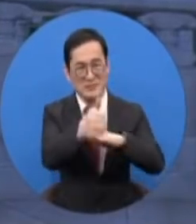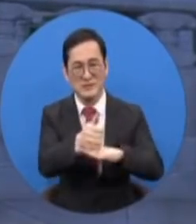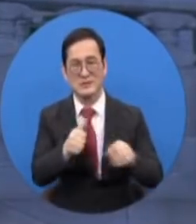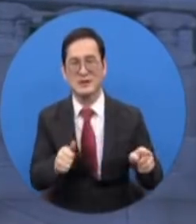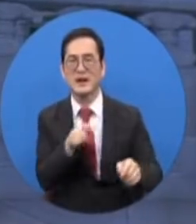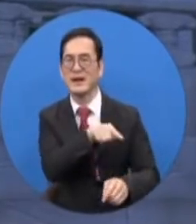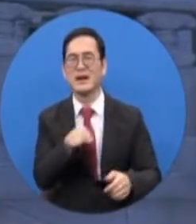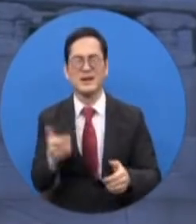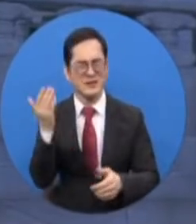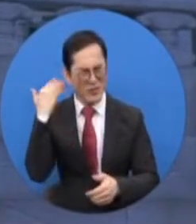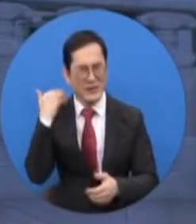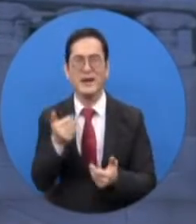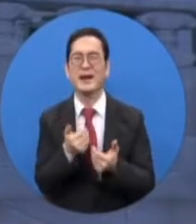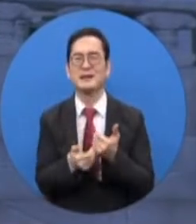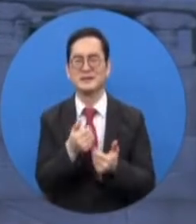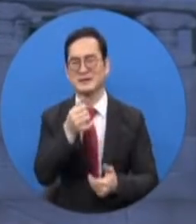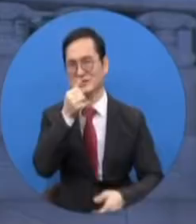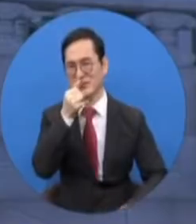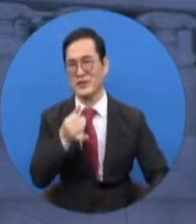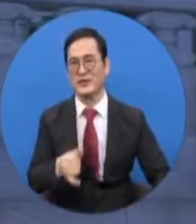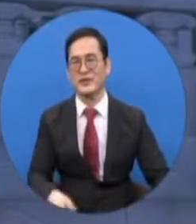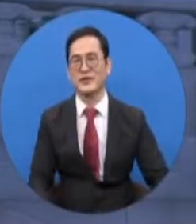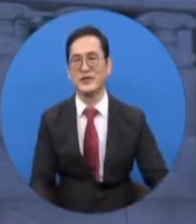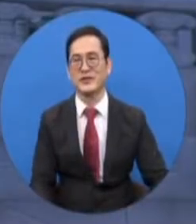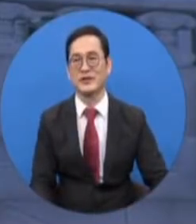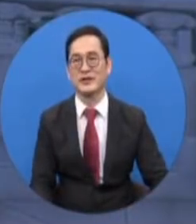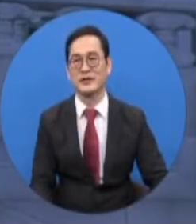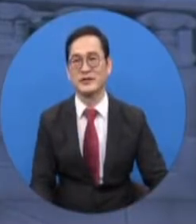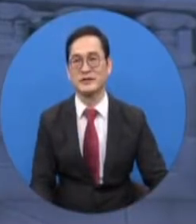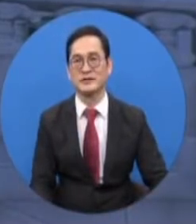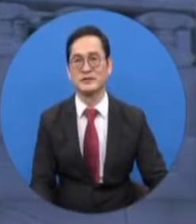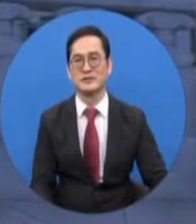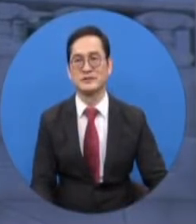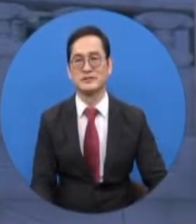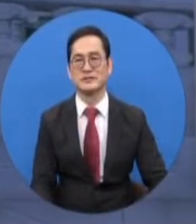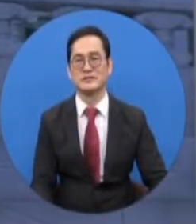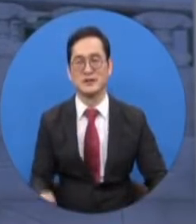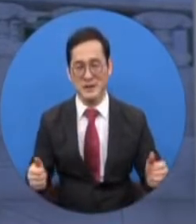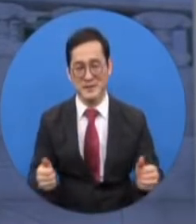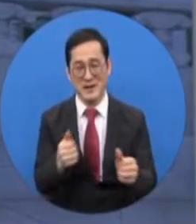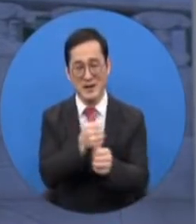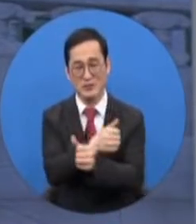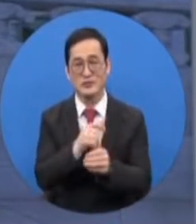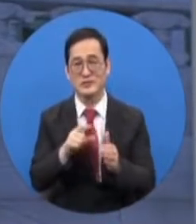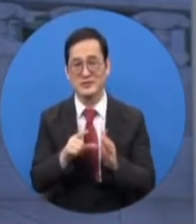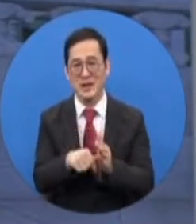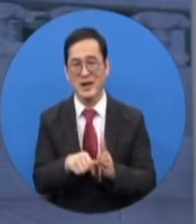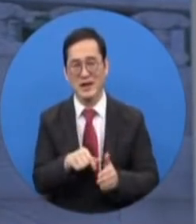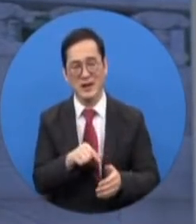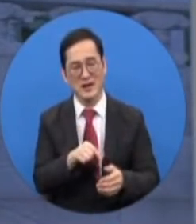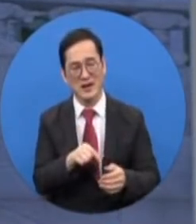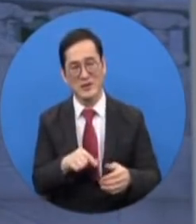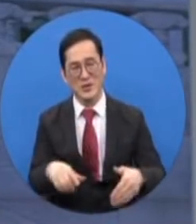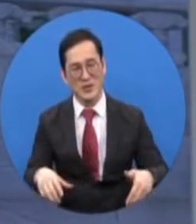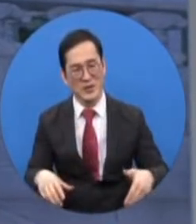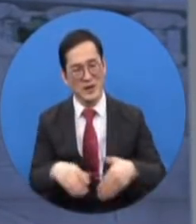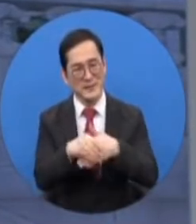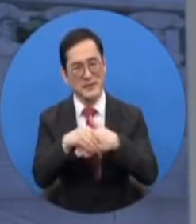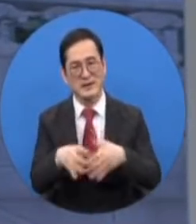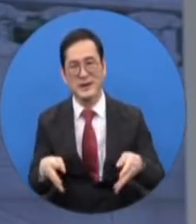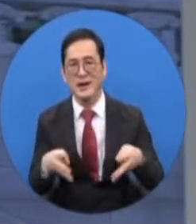같은 진영 안에서 정권이 재창출할 때도 신구 권력의 갈등은 있어 왔습니다. 그런데 지금 마지막에 봤던 저